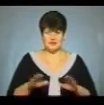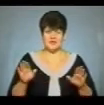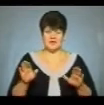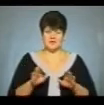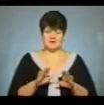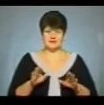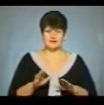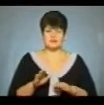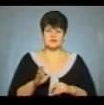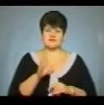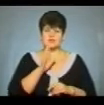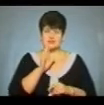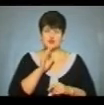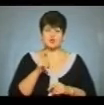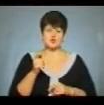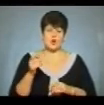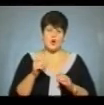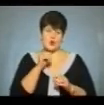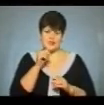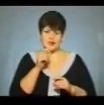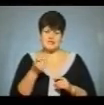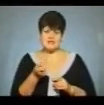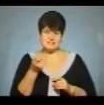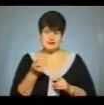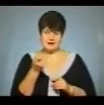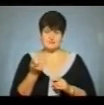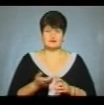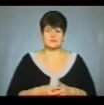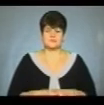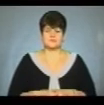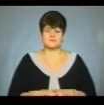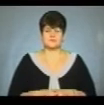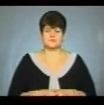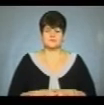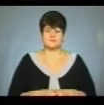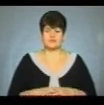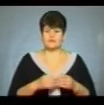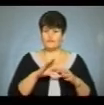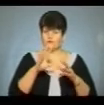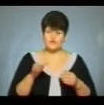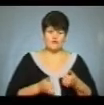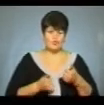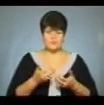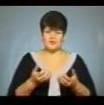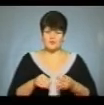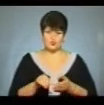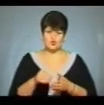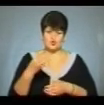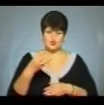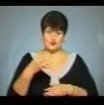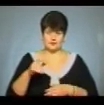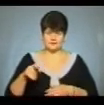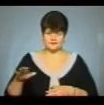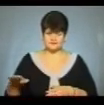ти дівчина з горіха зерня» і «Арія возного всякому горду норові права». Всього у конкурсі взяли участь 40 осіб.